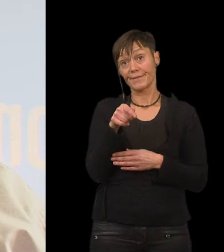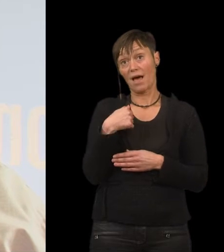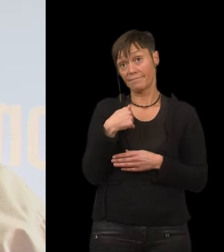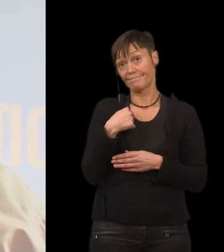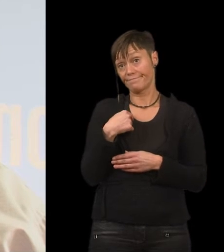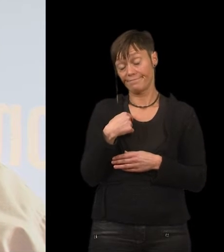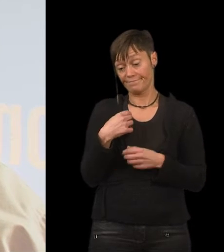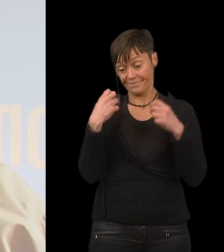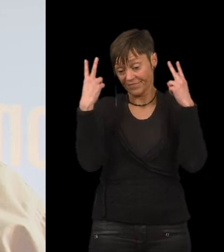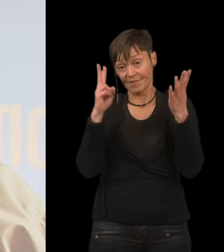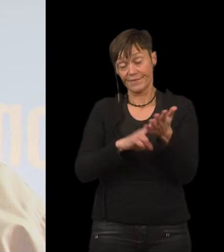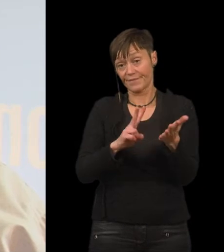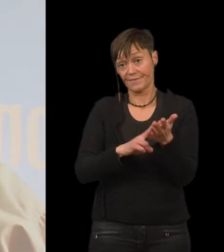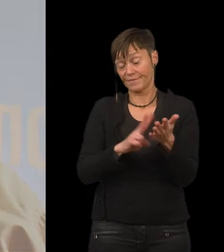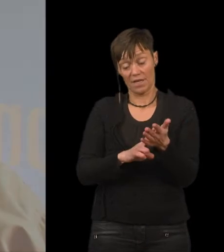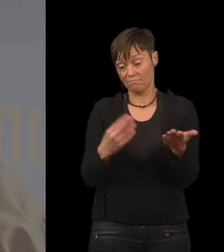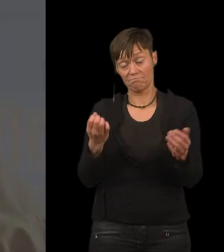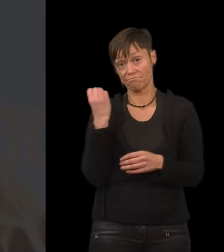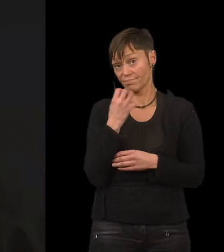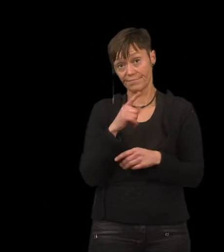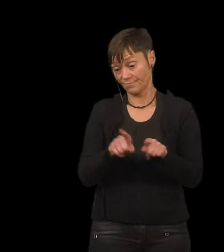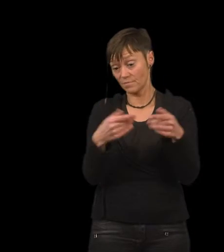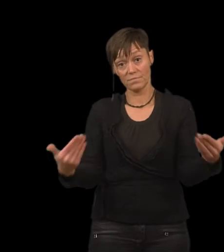une réalité dans la vie quotidienne.